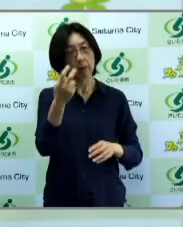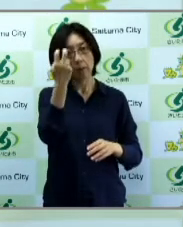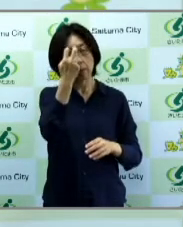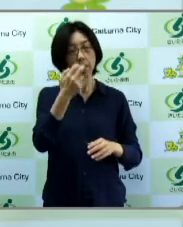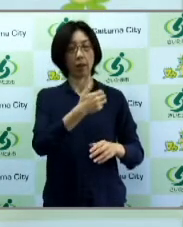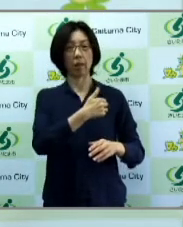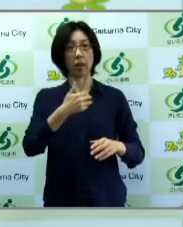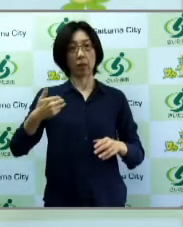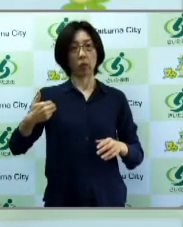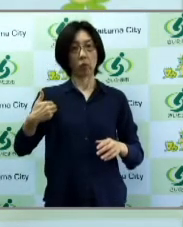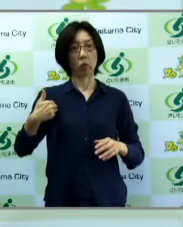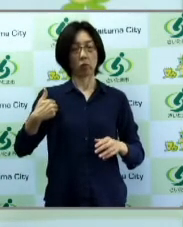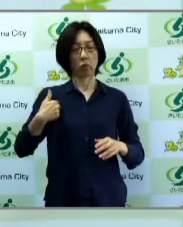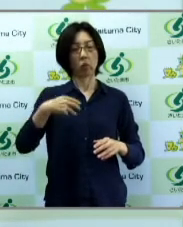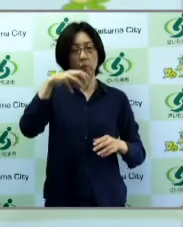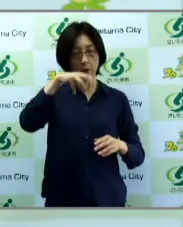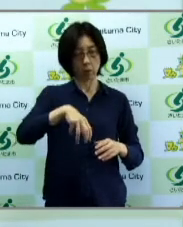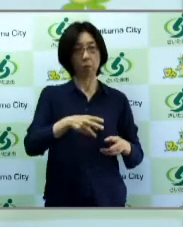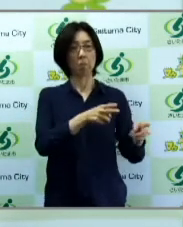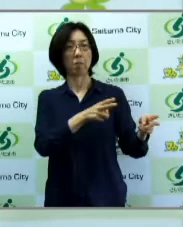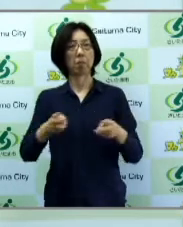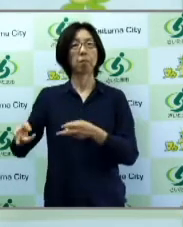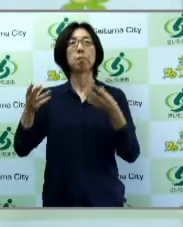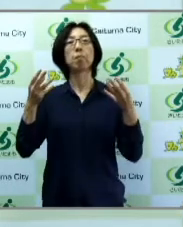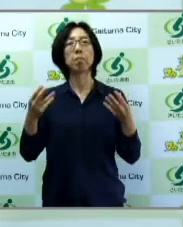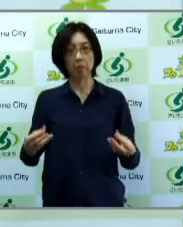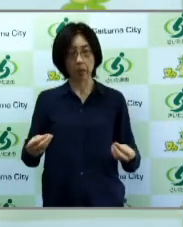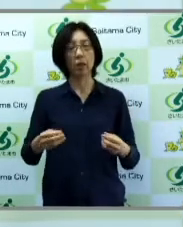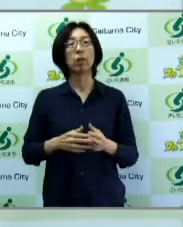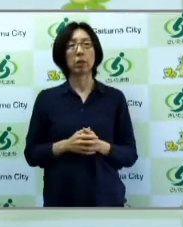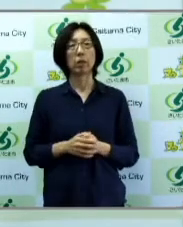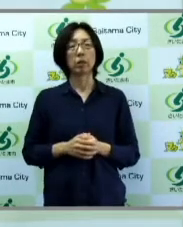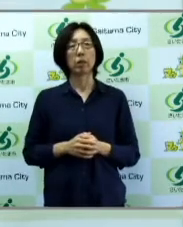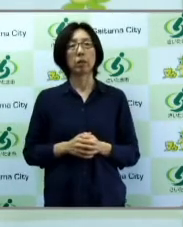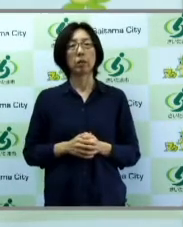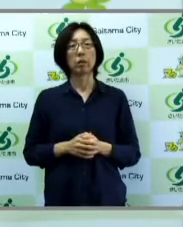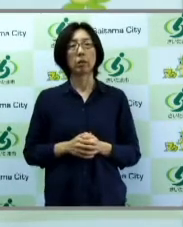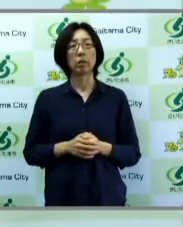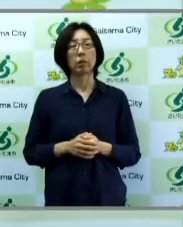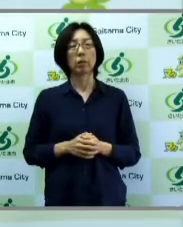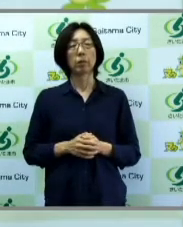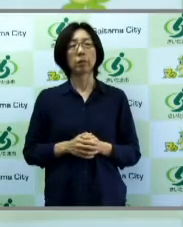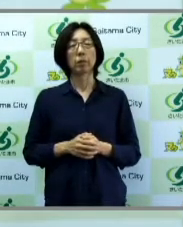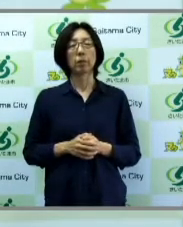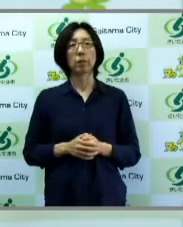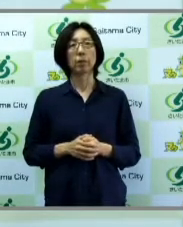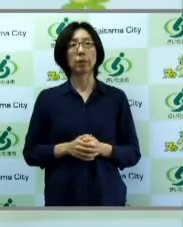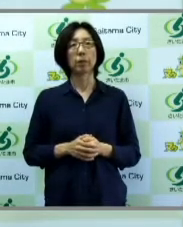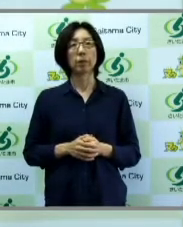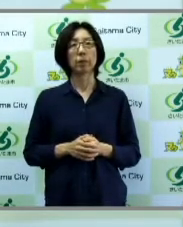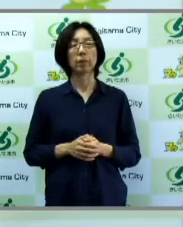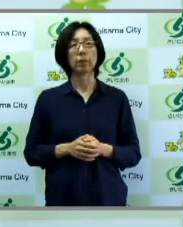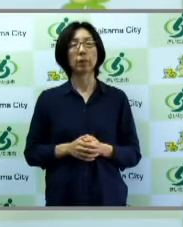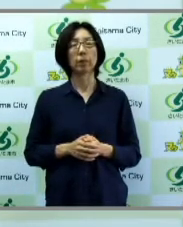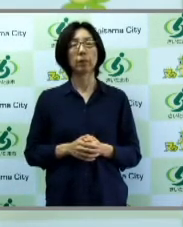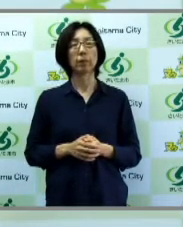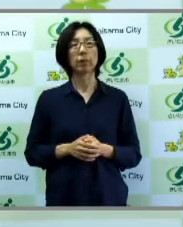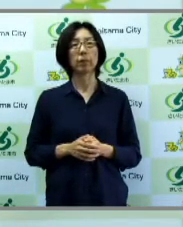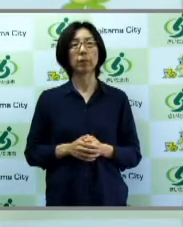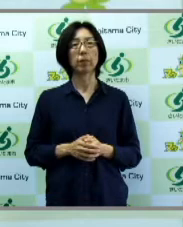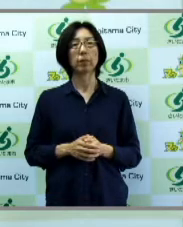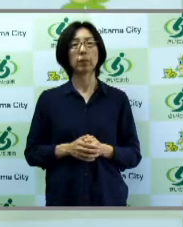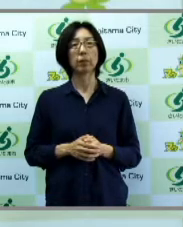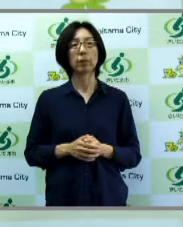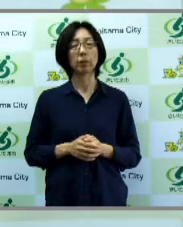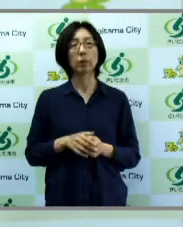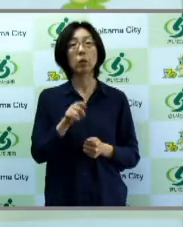な状況になりつつあります。その中で、まあ、これまで、要するに私たちがやってきたのは、保健所、まあ、